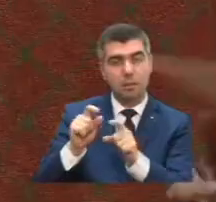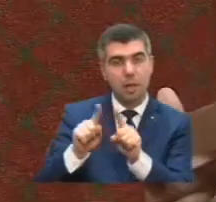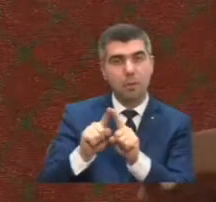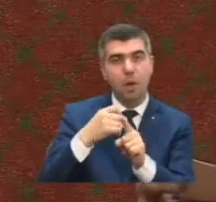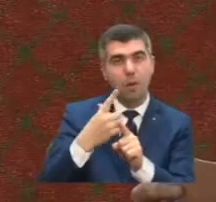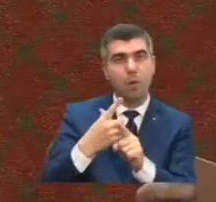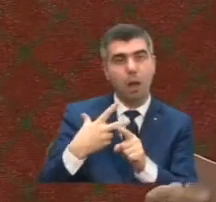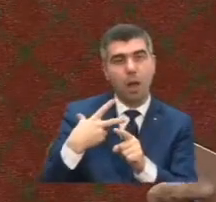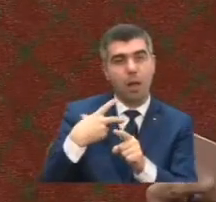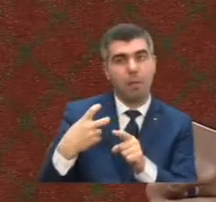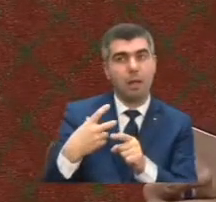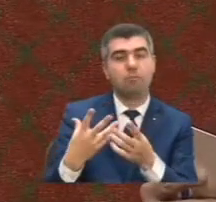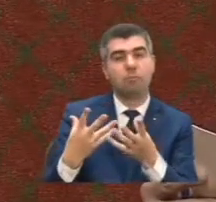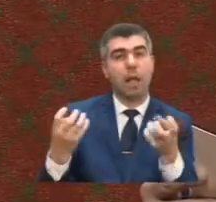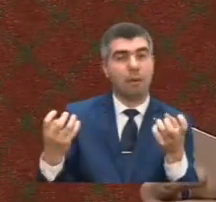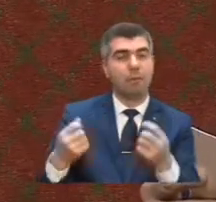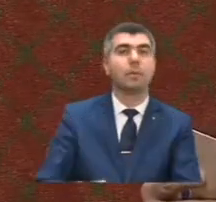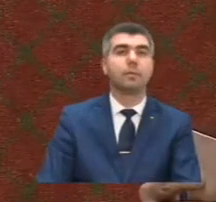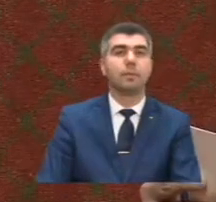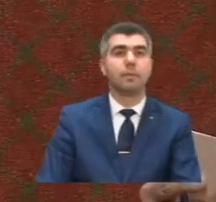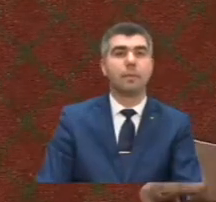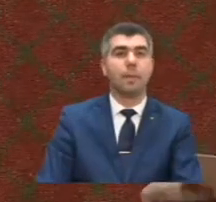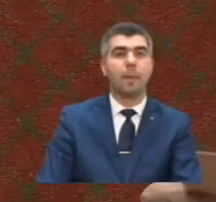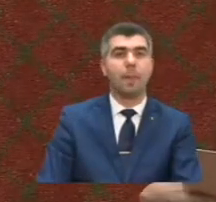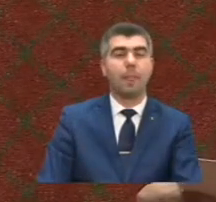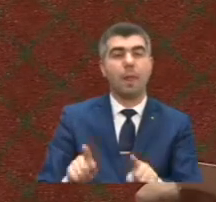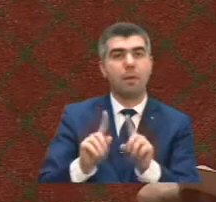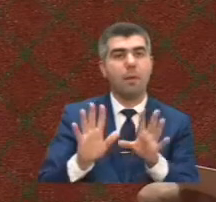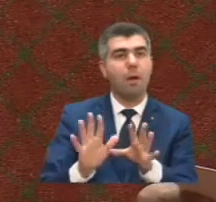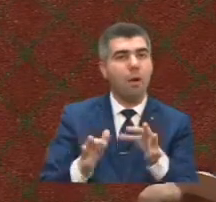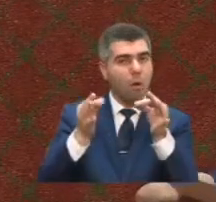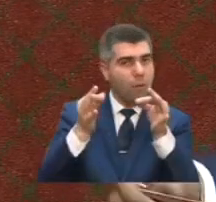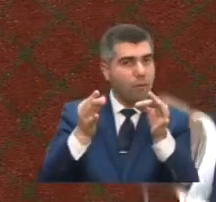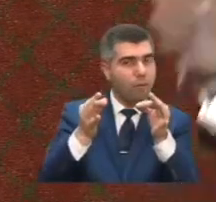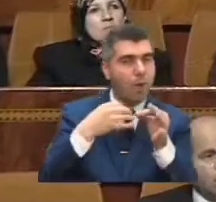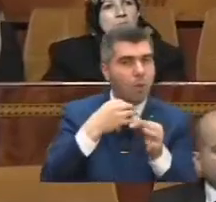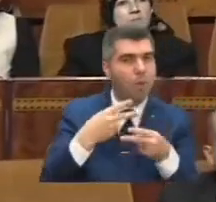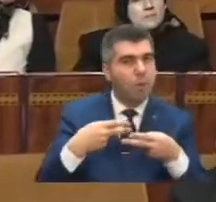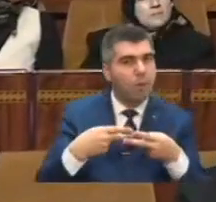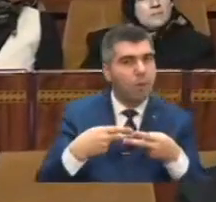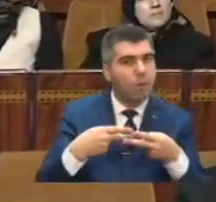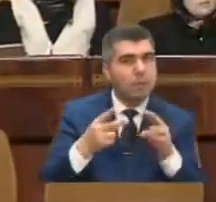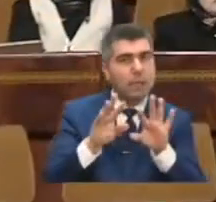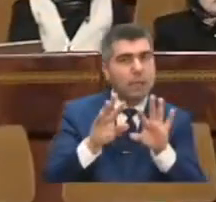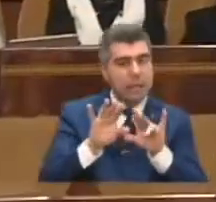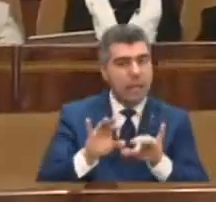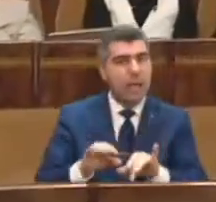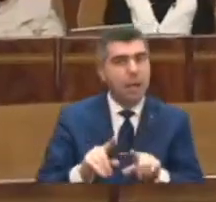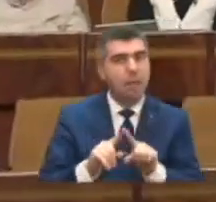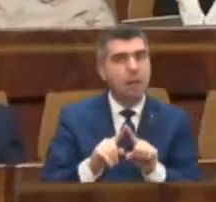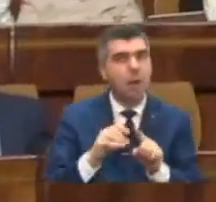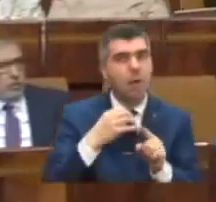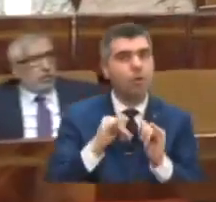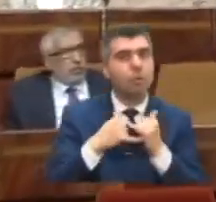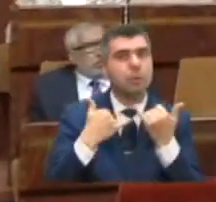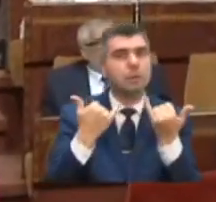بطريق غير مشروعه. ومن المؤشرات اللي يمكن نثيروا الانتباه ديالكم السيد الوزير لها واللي جا في التقرير ديالكم في اللجنه، هو